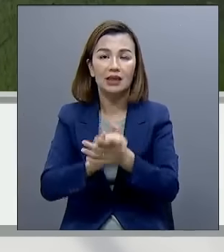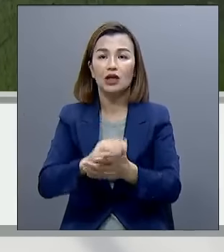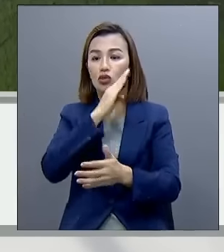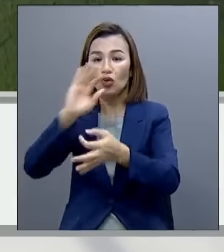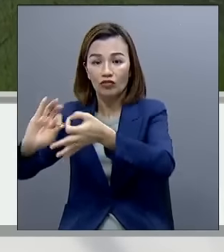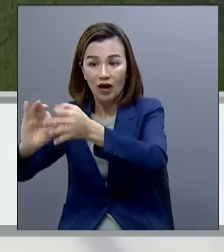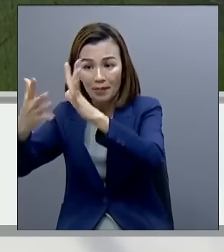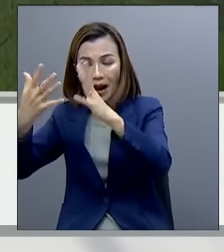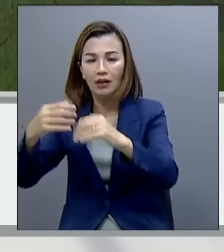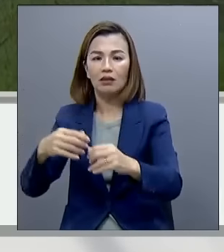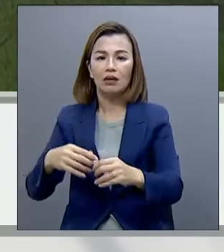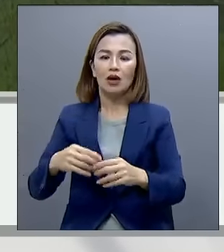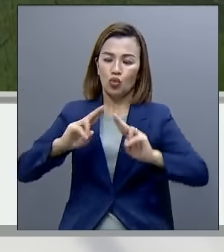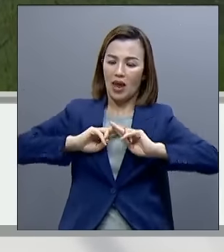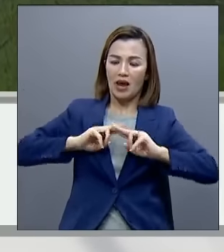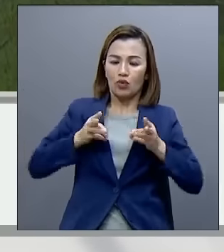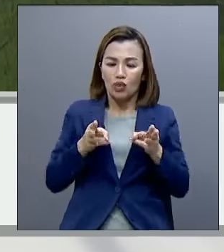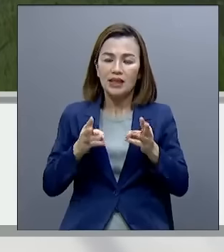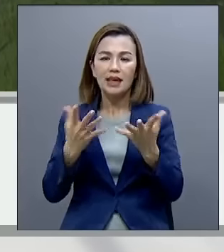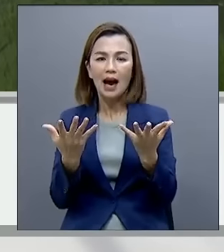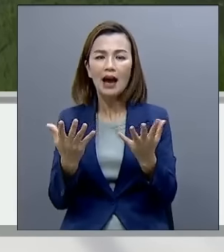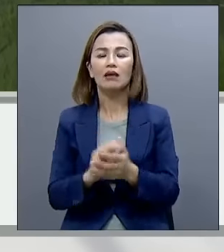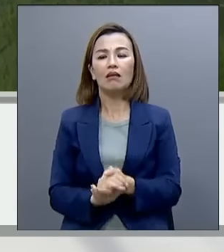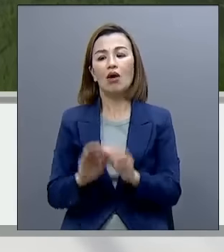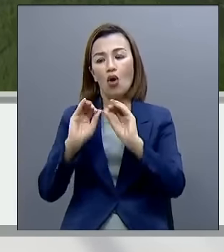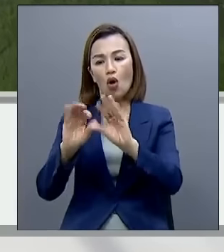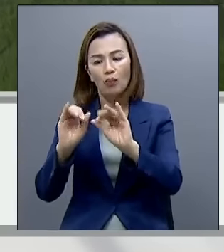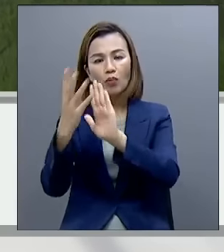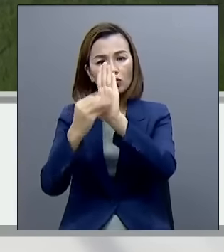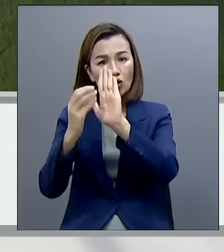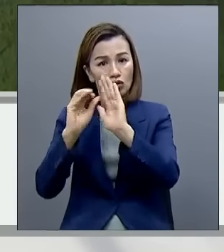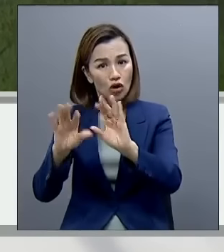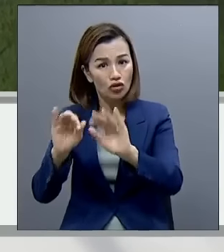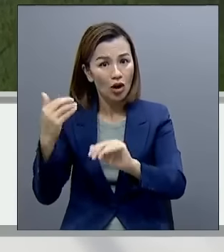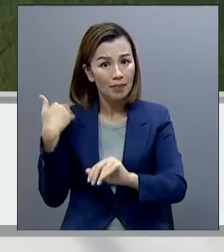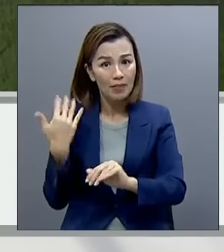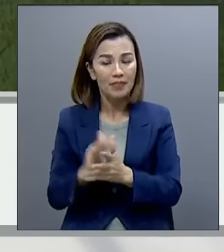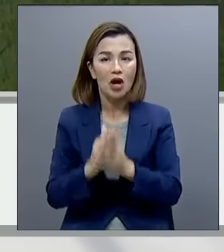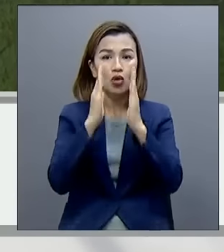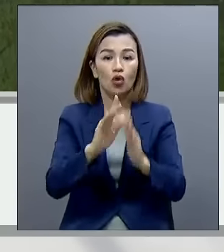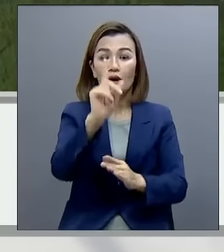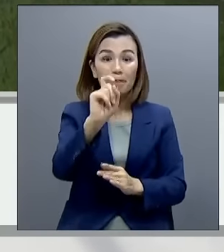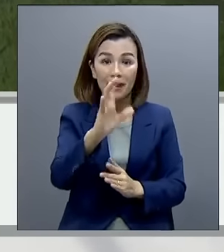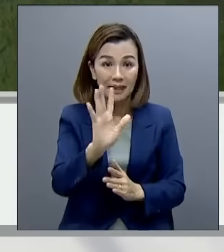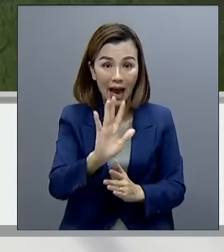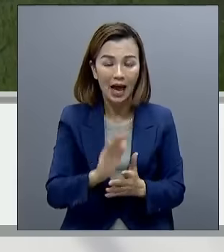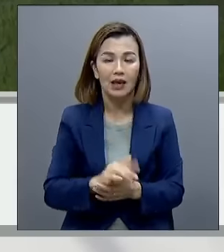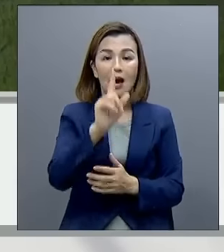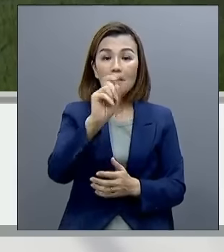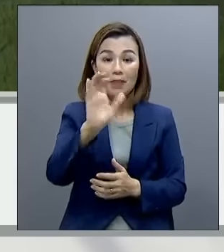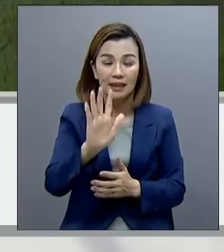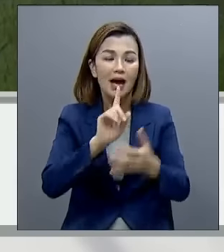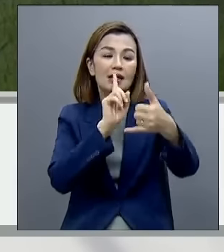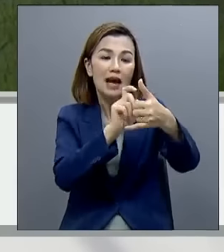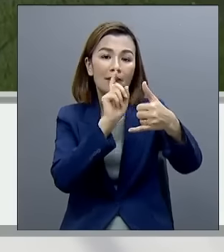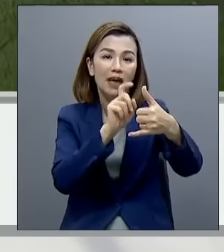หรือไม่ทางเดียวที่เราจะทราบณขณะนี้ก็คือต้องไปสอบถามเอาจากคนที่รอดชีวิตค่ะมีนายจ้างที่เป็นเจ้าของโรงงานอี